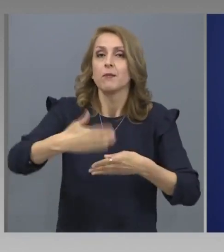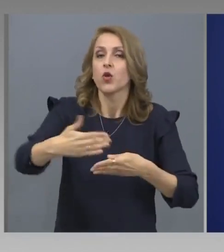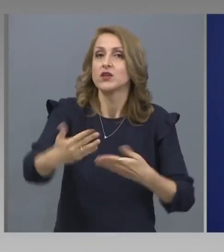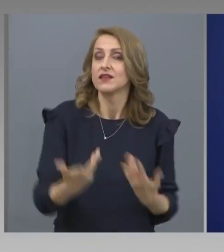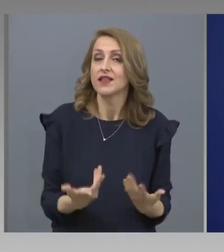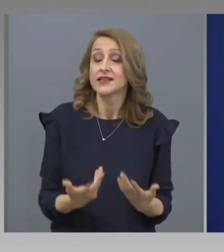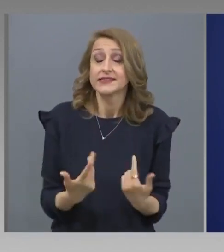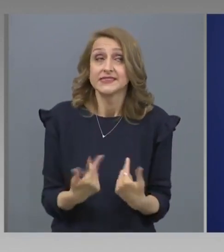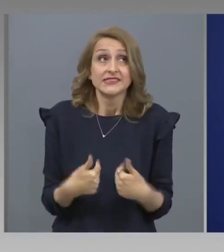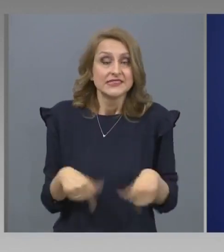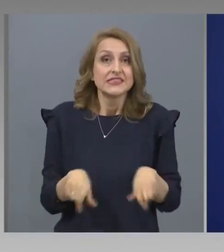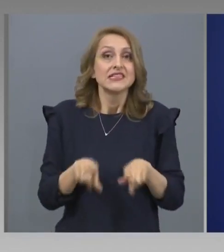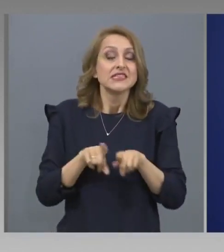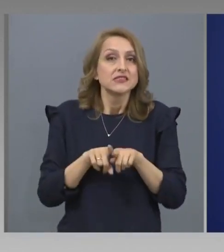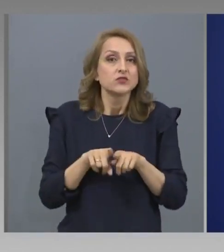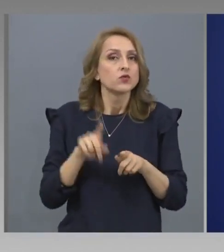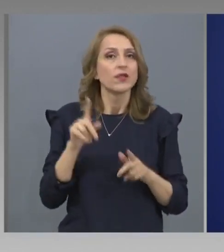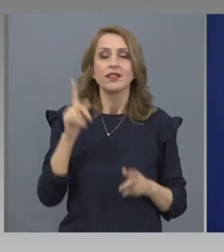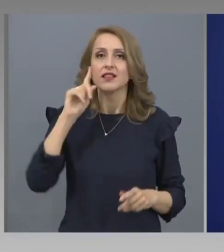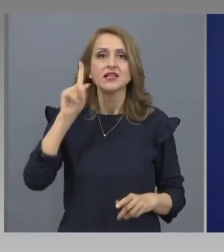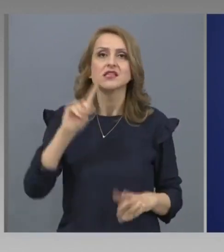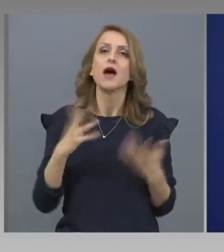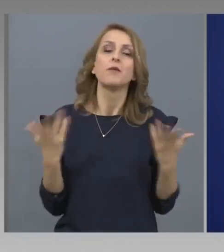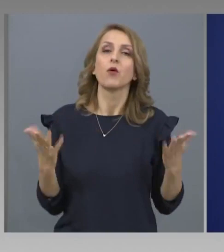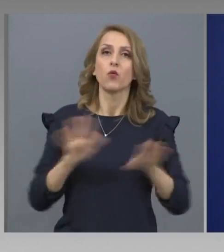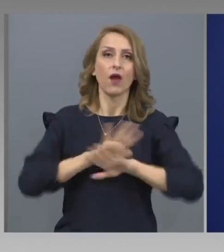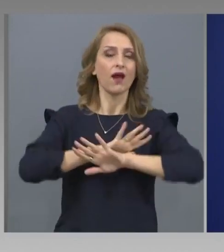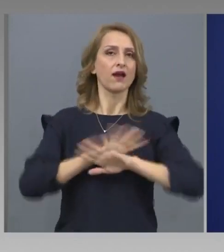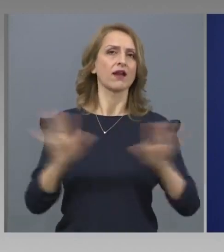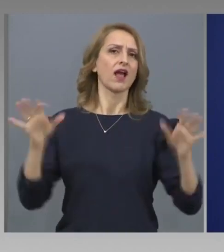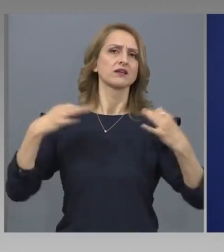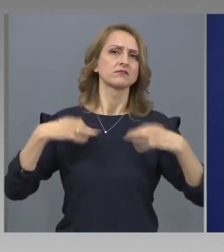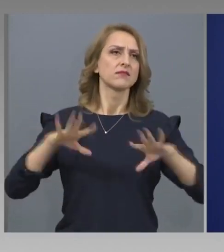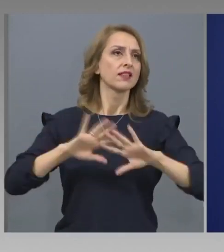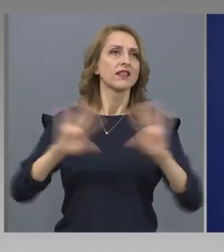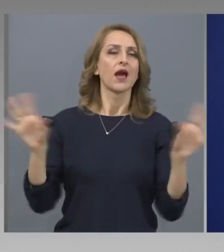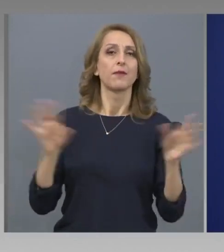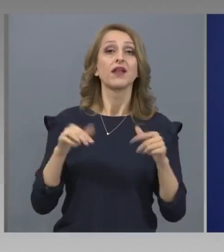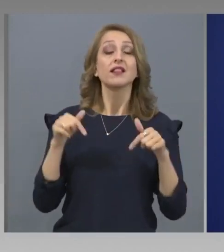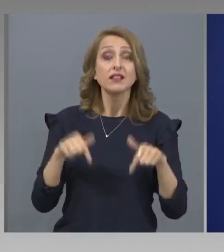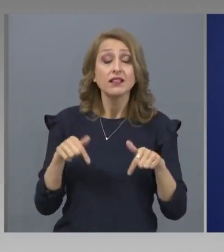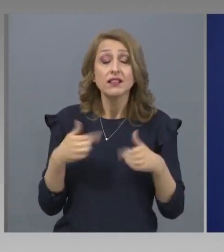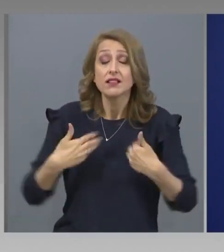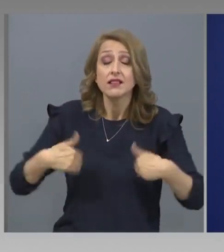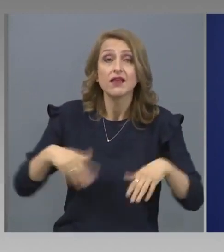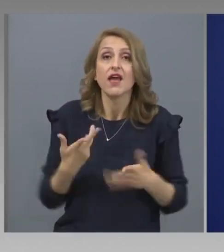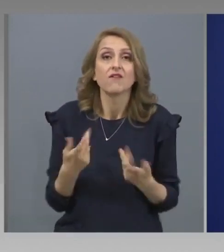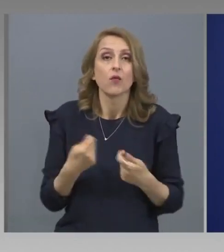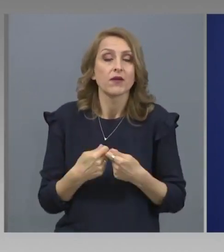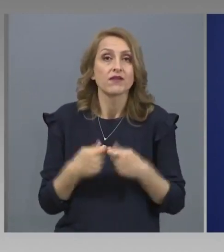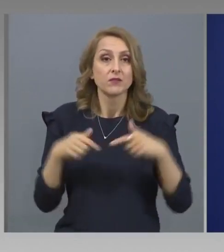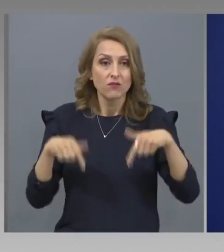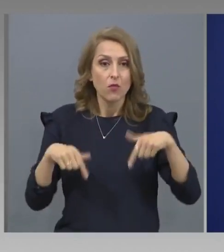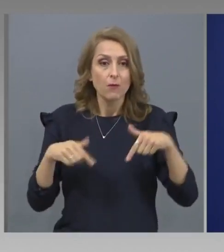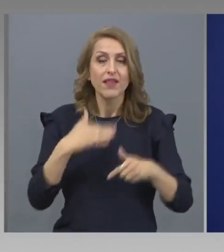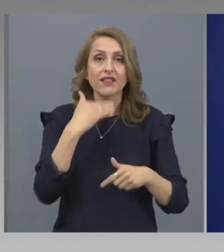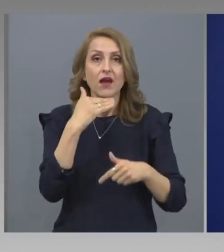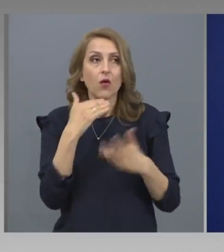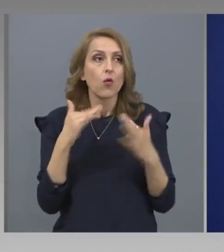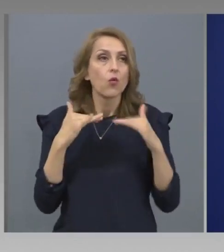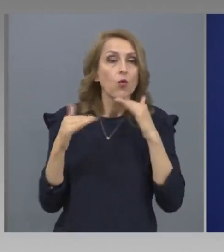няма ясен зор кога ще спре тази ситуация. Ние в момента се учим да работим и